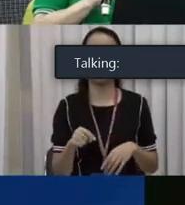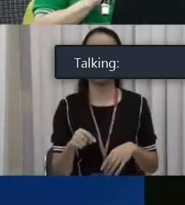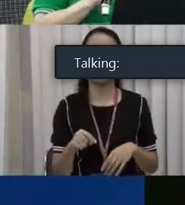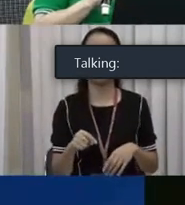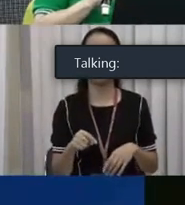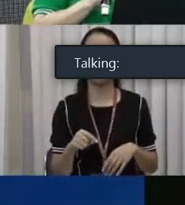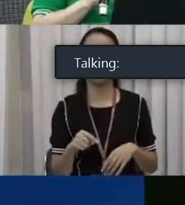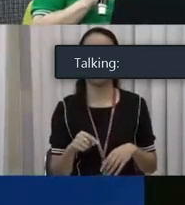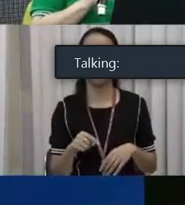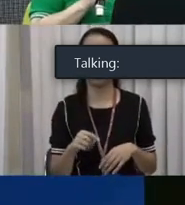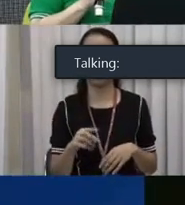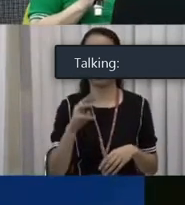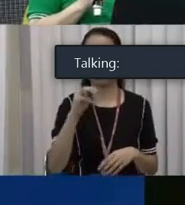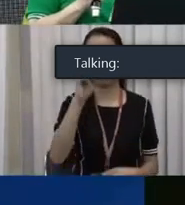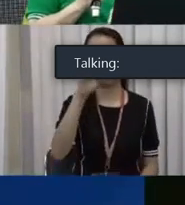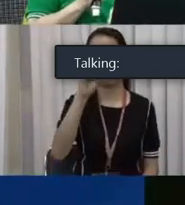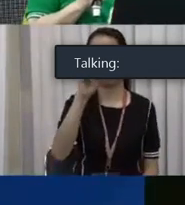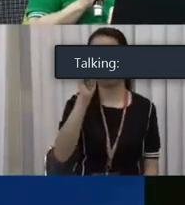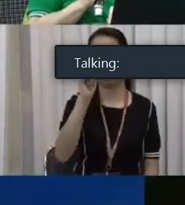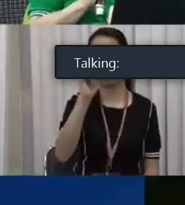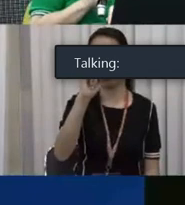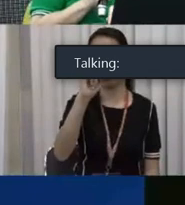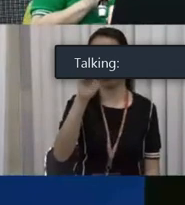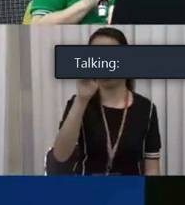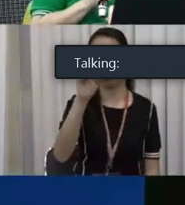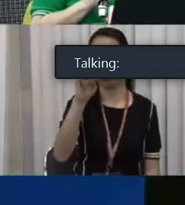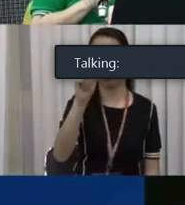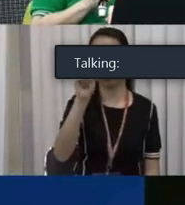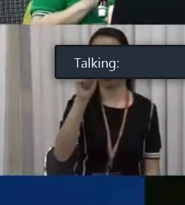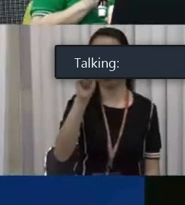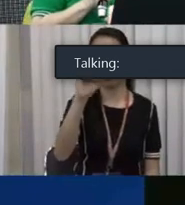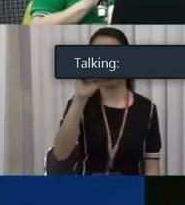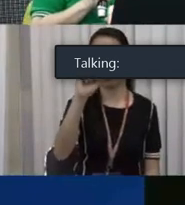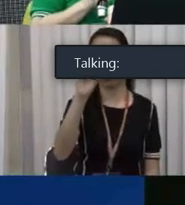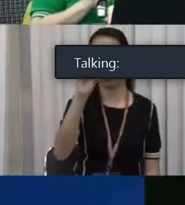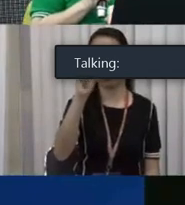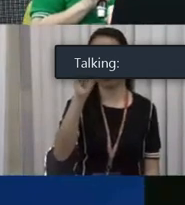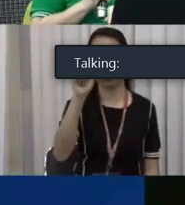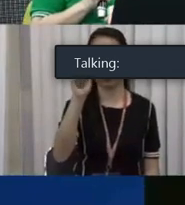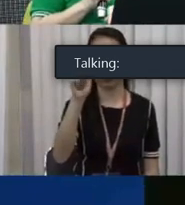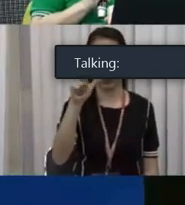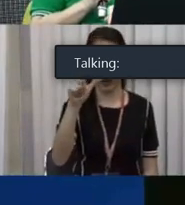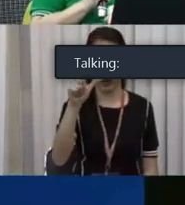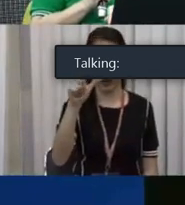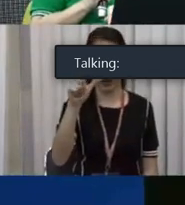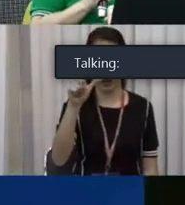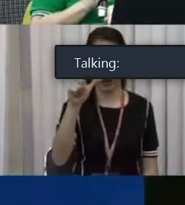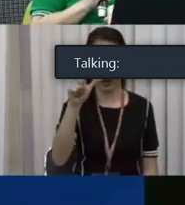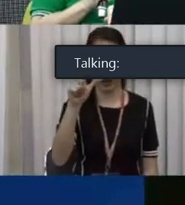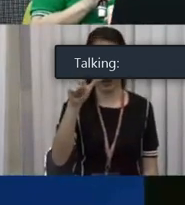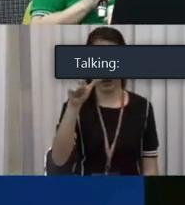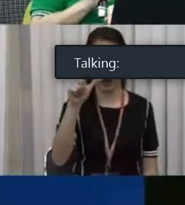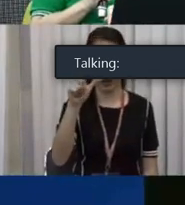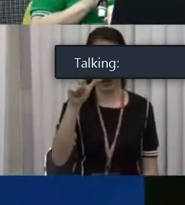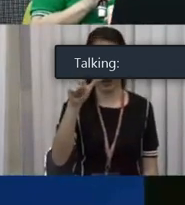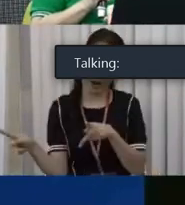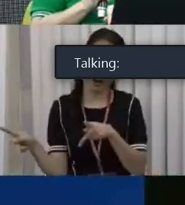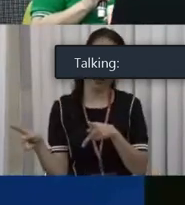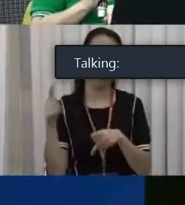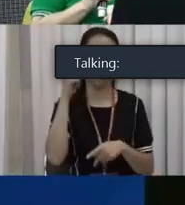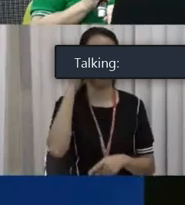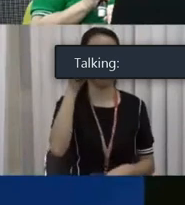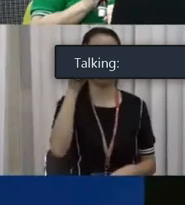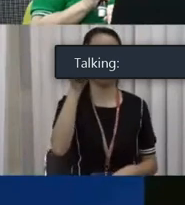kinahanglan po nga dili po mura kinumot. Okay. Prepare for job interview.